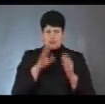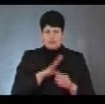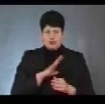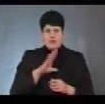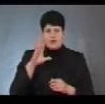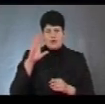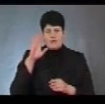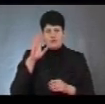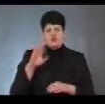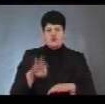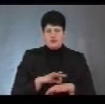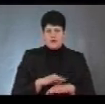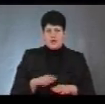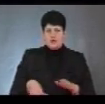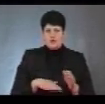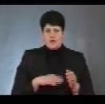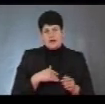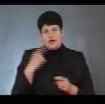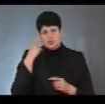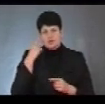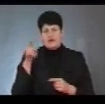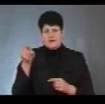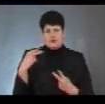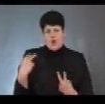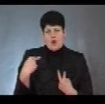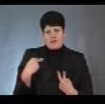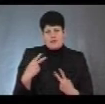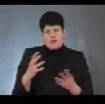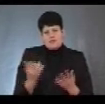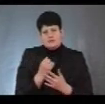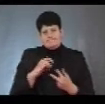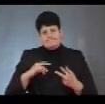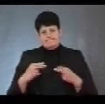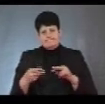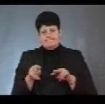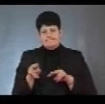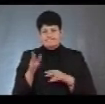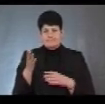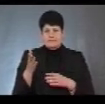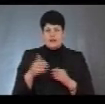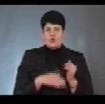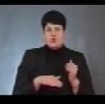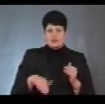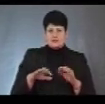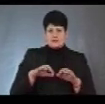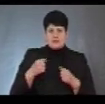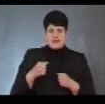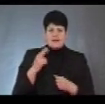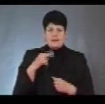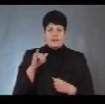ноги. Я думала, що він за мною буде доглядати, а я за ним доглядаю. Ноги відняло і ще й